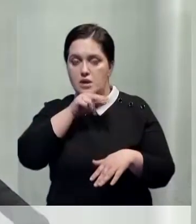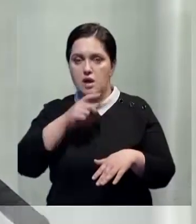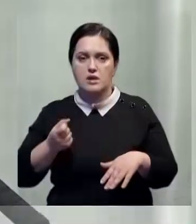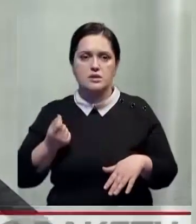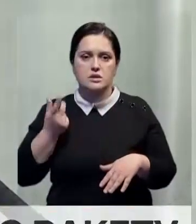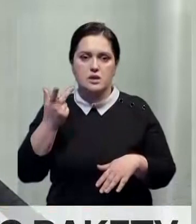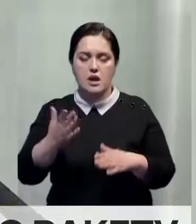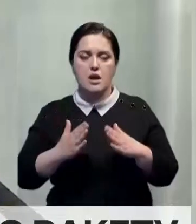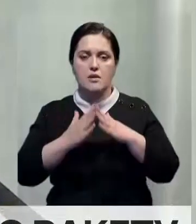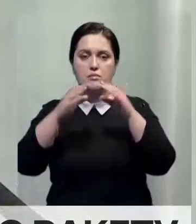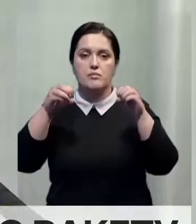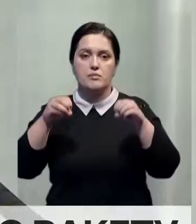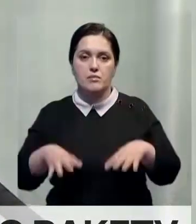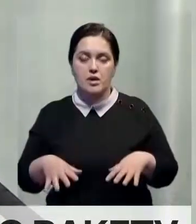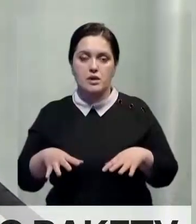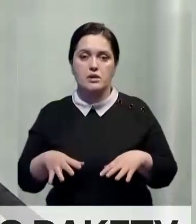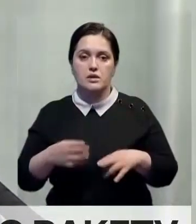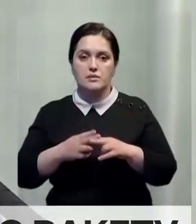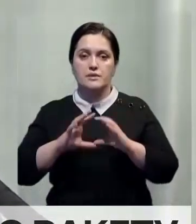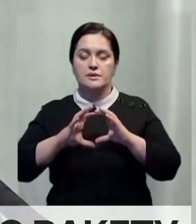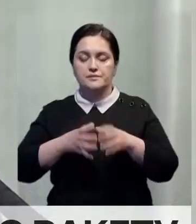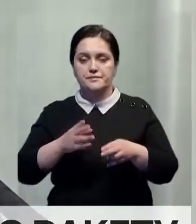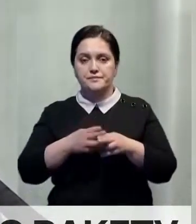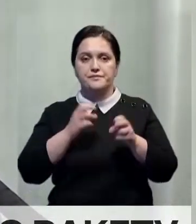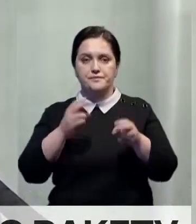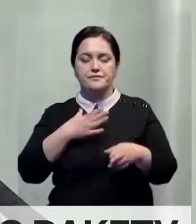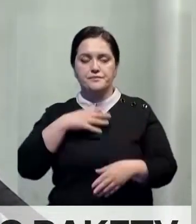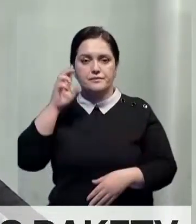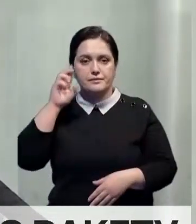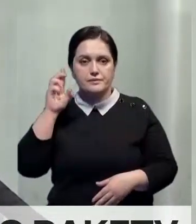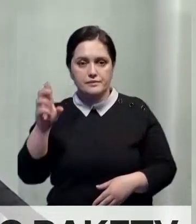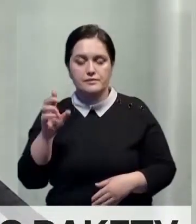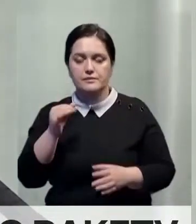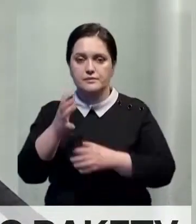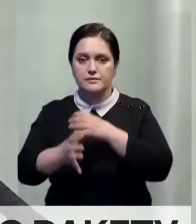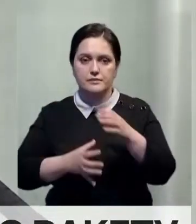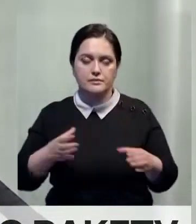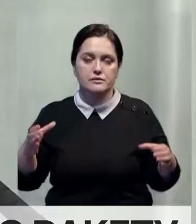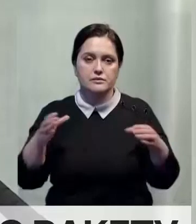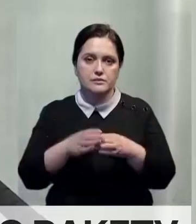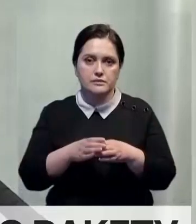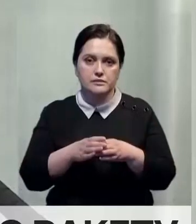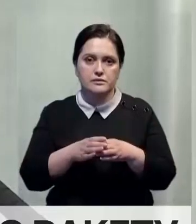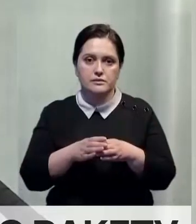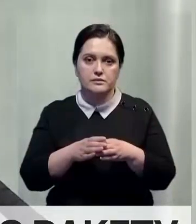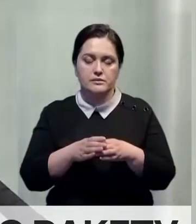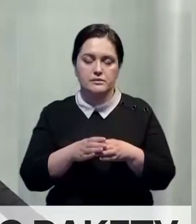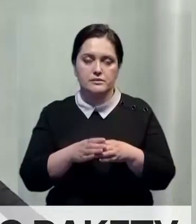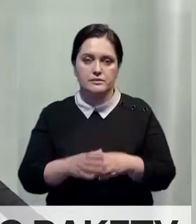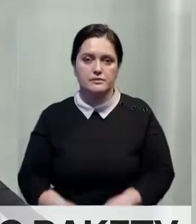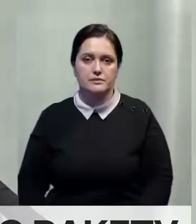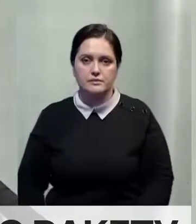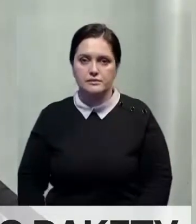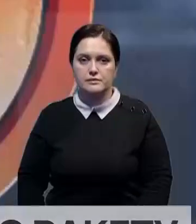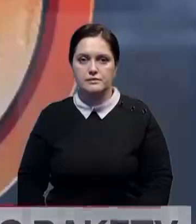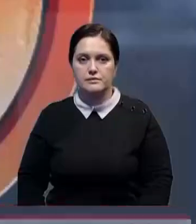неоднократные пуски баллистических ракет, угрожает миру и безопасности нашей страны и международного сообщества. Это абсолютно неприемлемо.